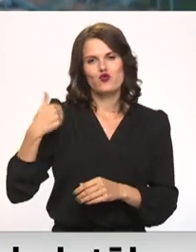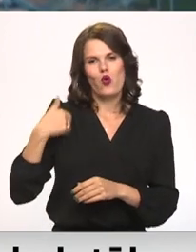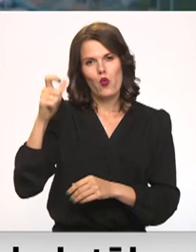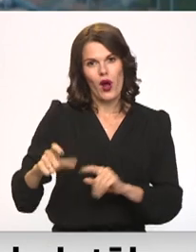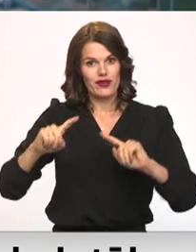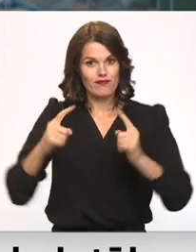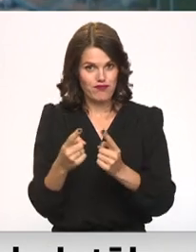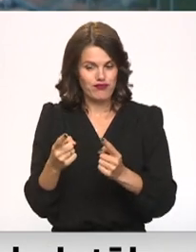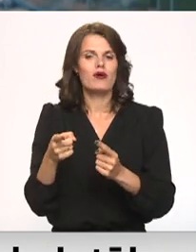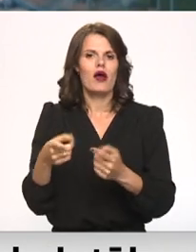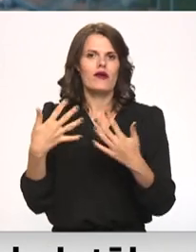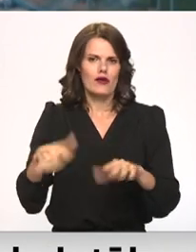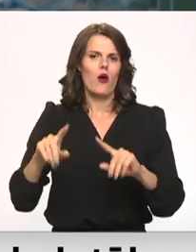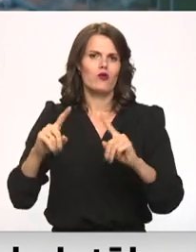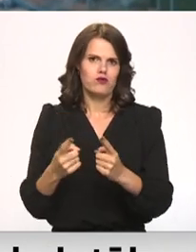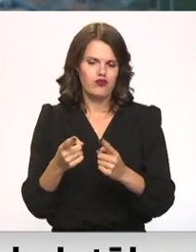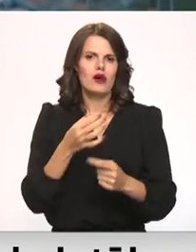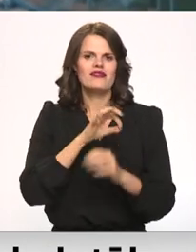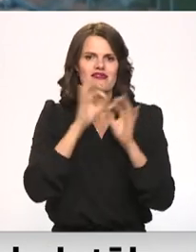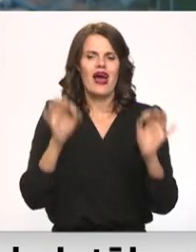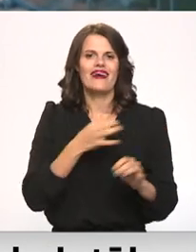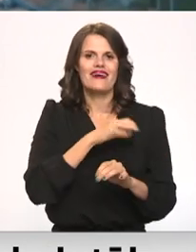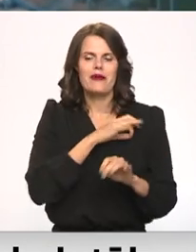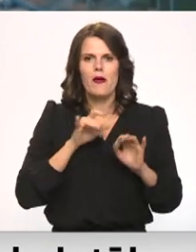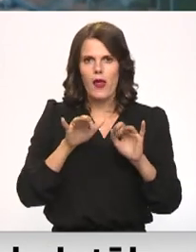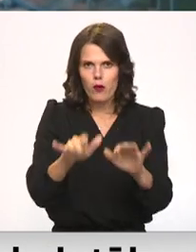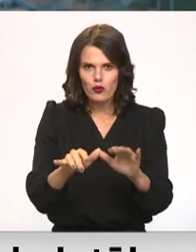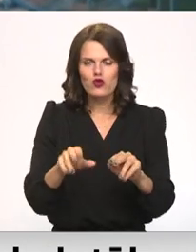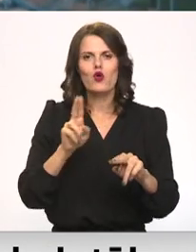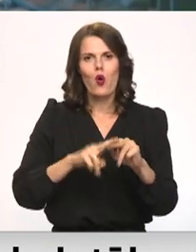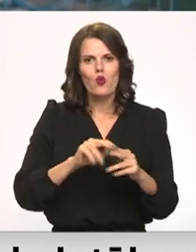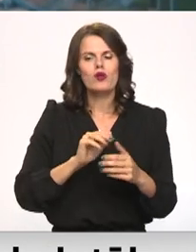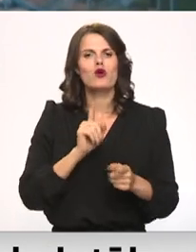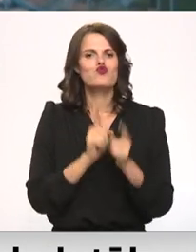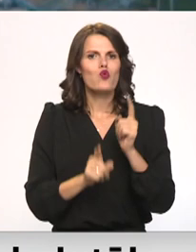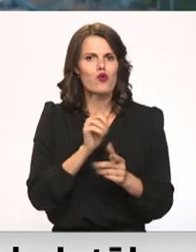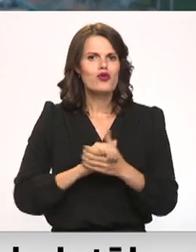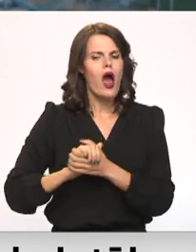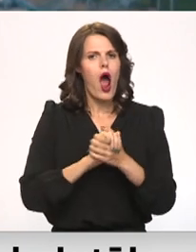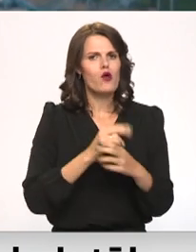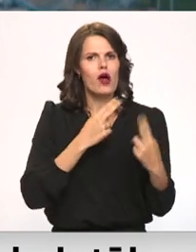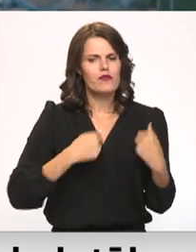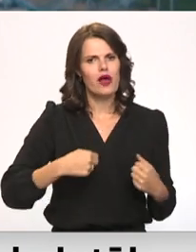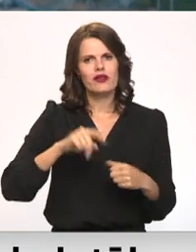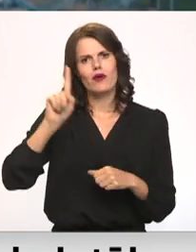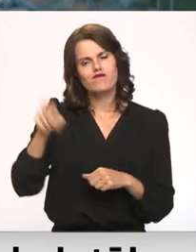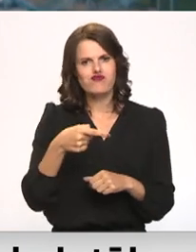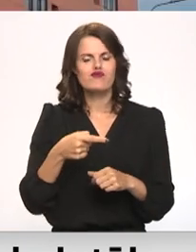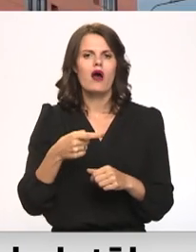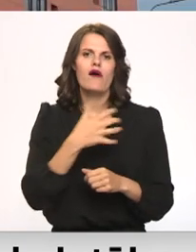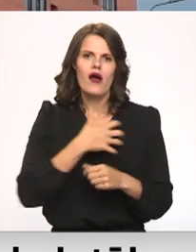pēc notikušā prasījusi Saeimā steidzami pieņemt grozījumus izglītības likumā, kas palīdzētu mazināt vardarbību skolās.